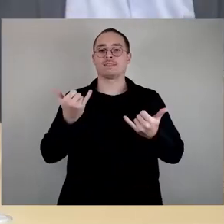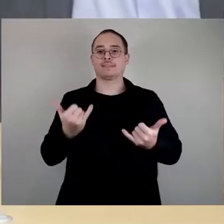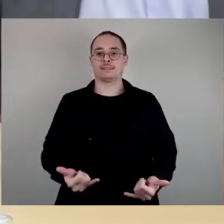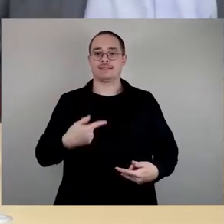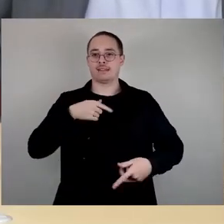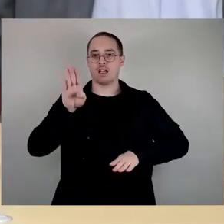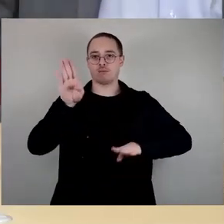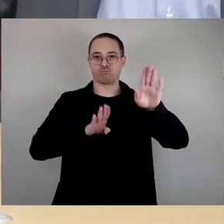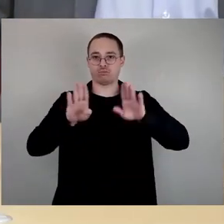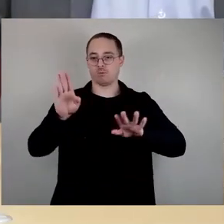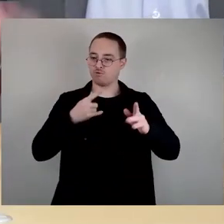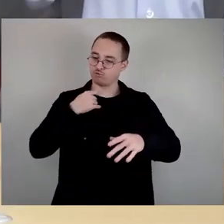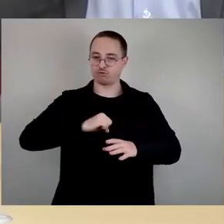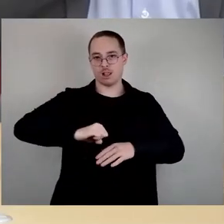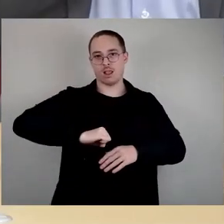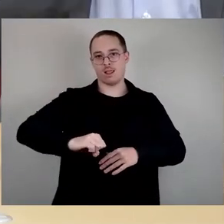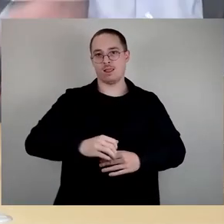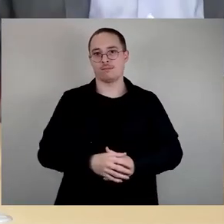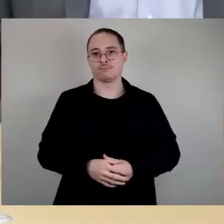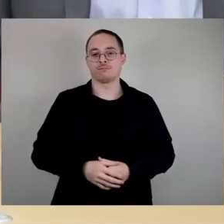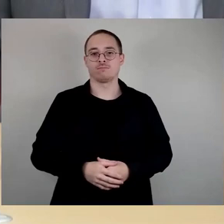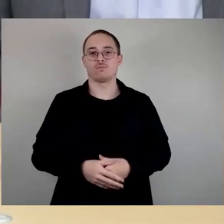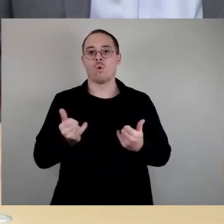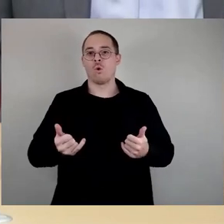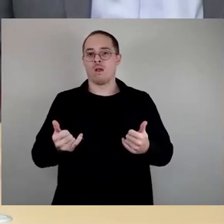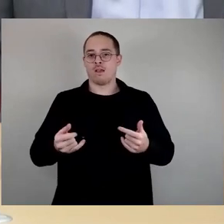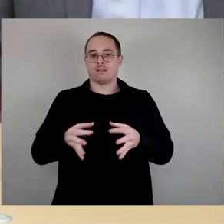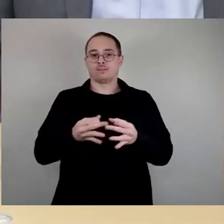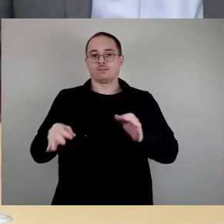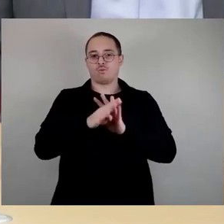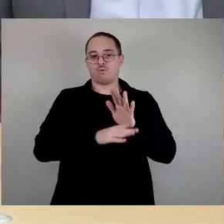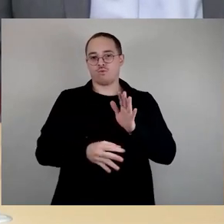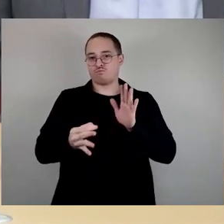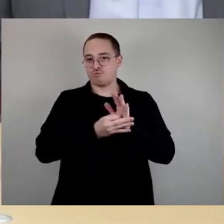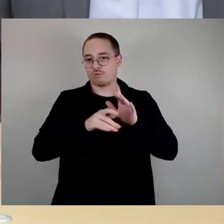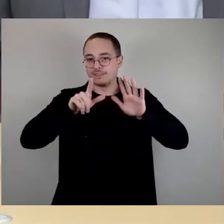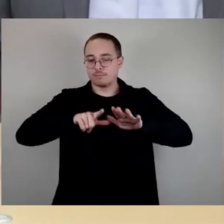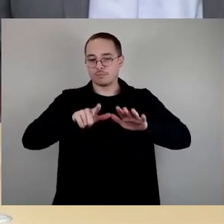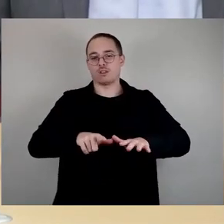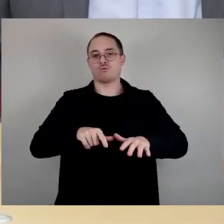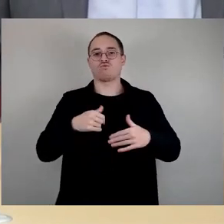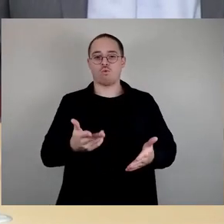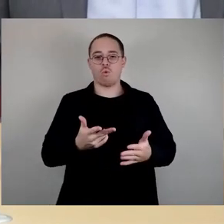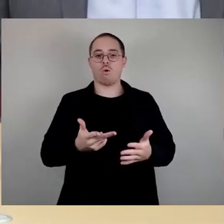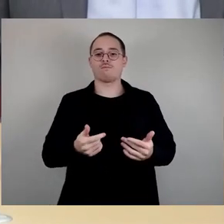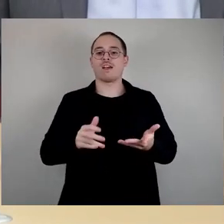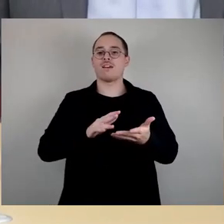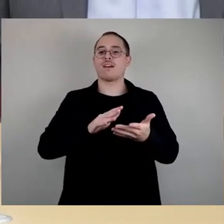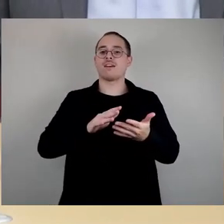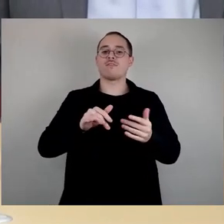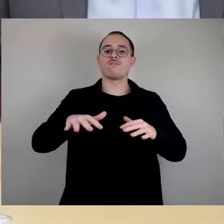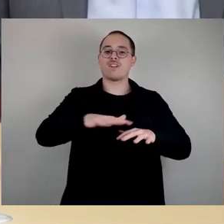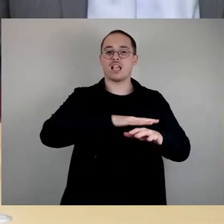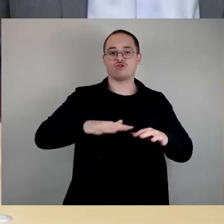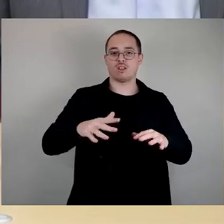hineinmarschieren wollen. Zunächst Tagesordnungspunkt 17. Darf ich zum Flächennutzungsplan Änderung den federführenden Ausschussbericht zur Abstimmung